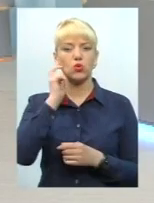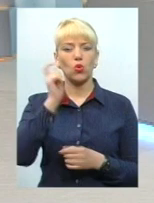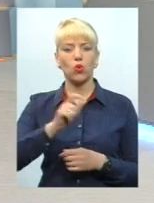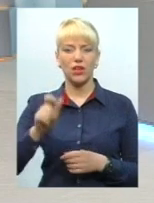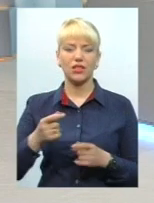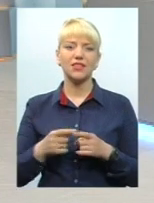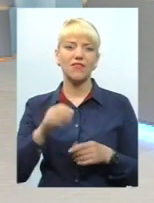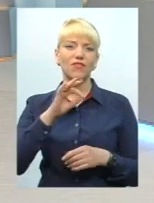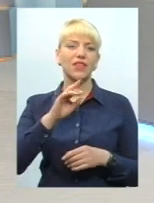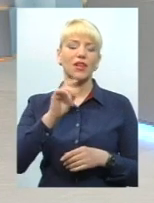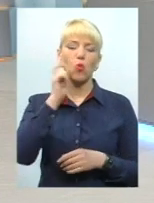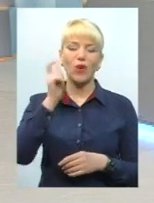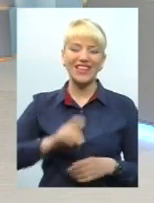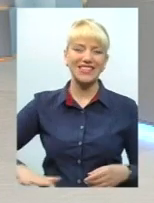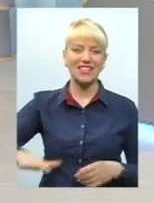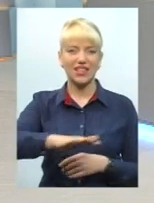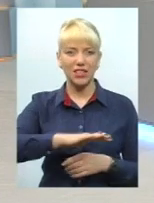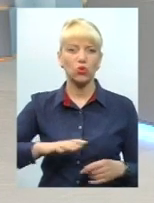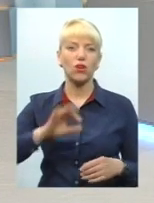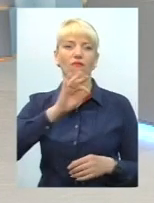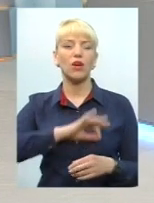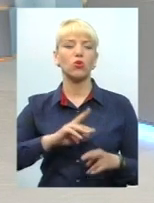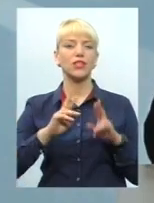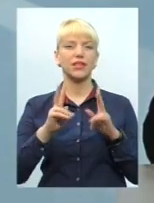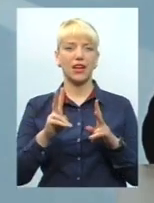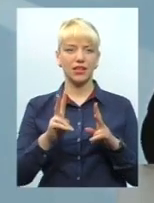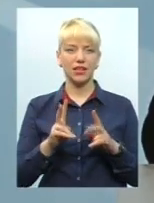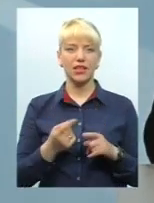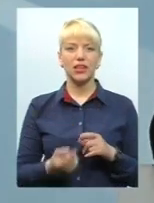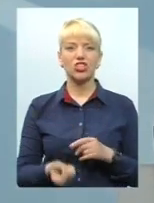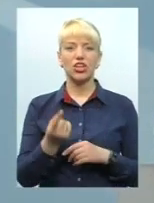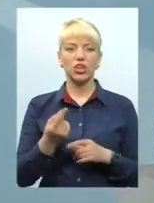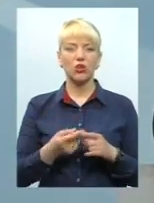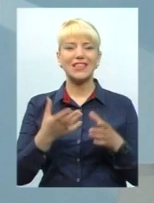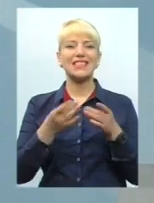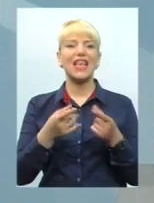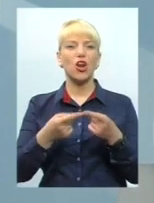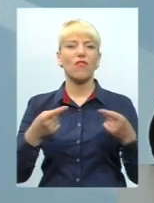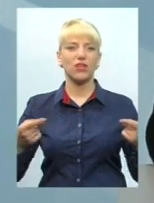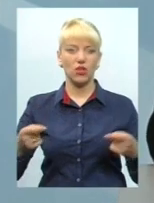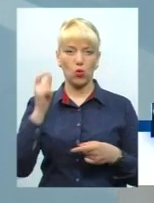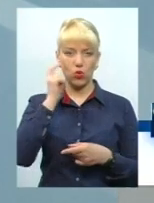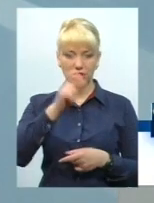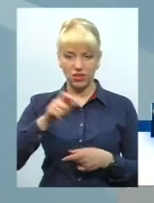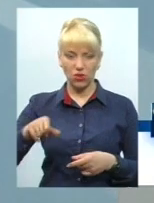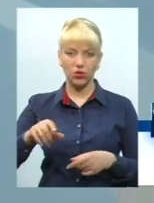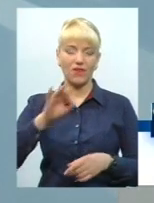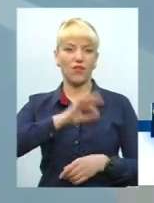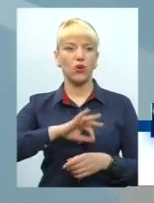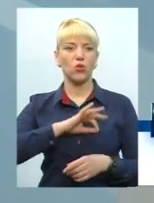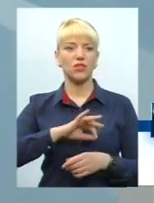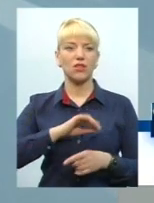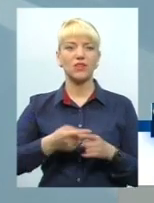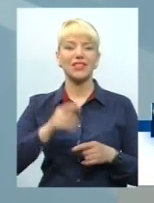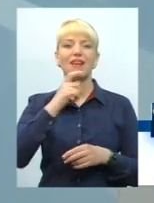українська територія, використовувалася як джерело сировини. Українські люди використовувались, ви знаєте, от в